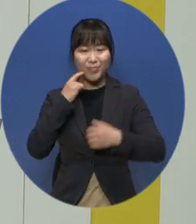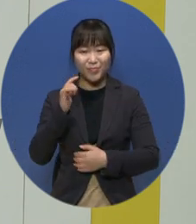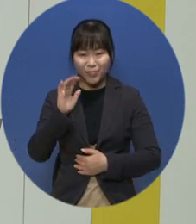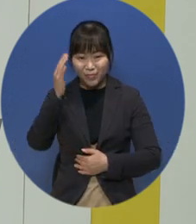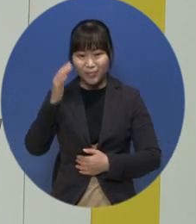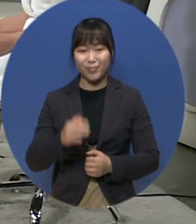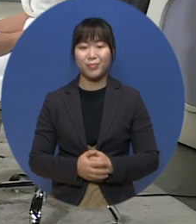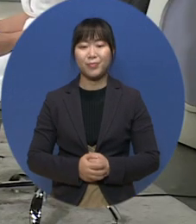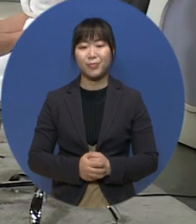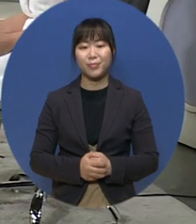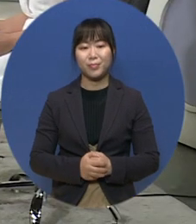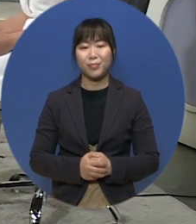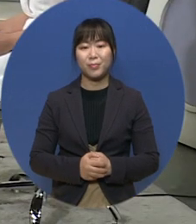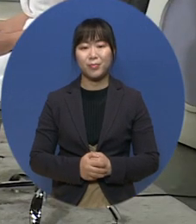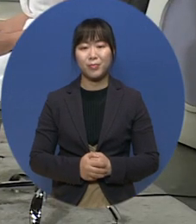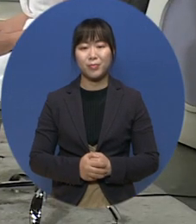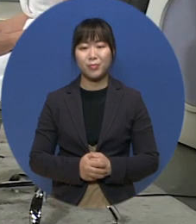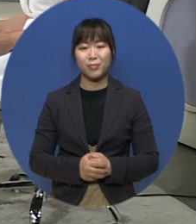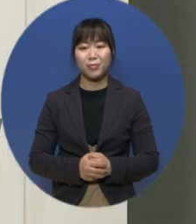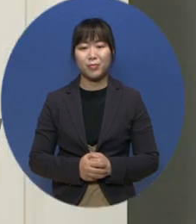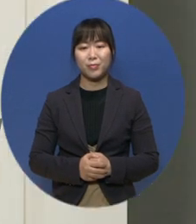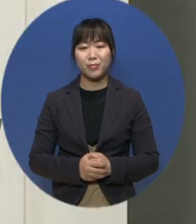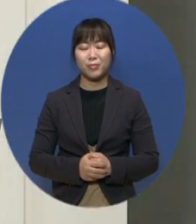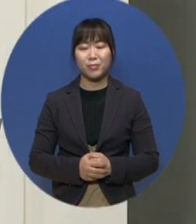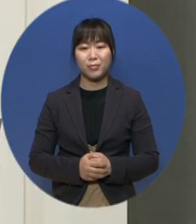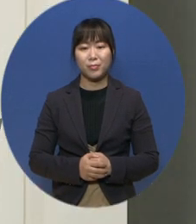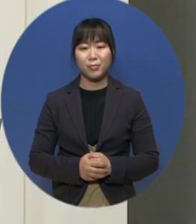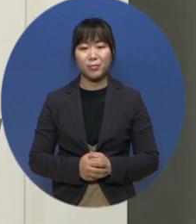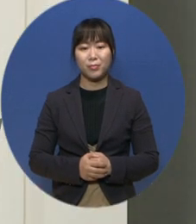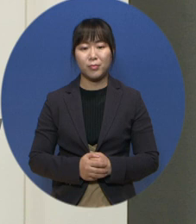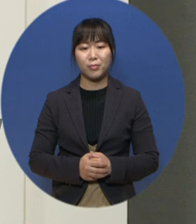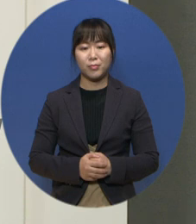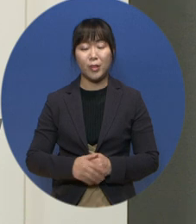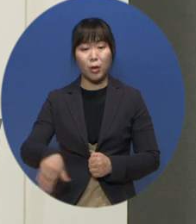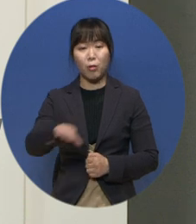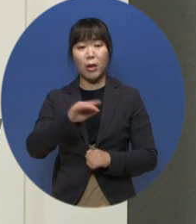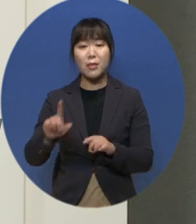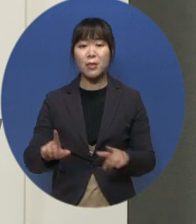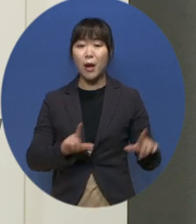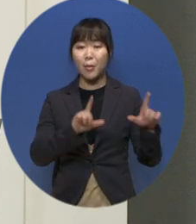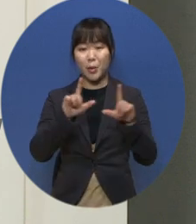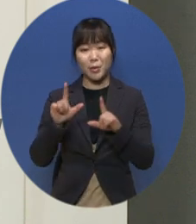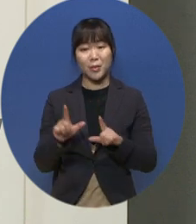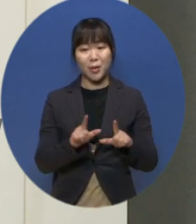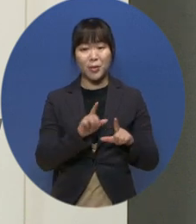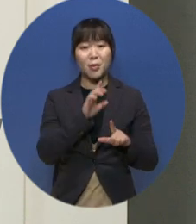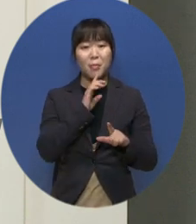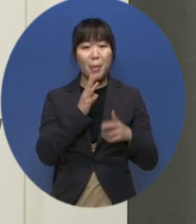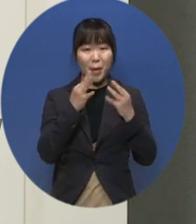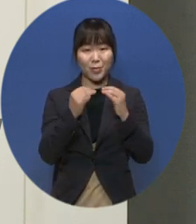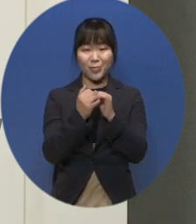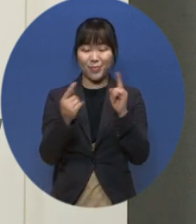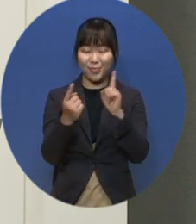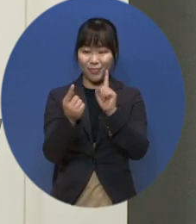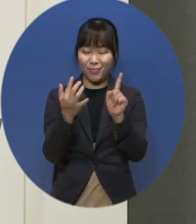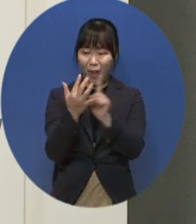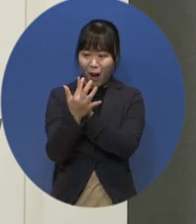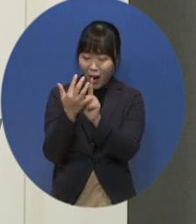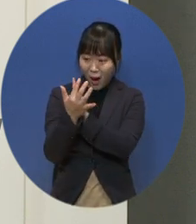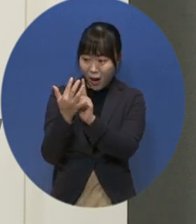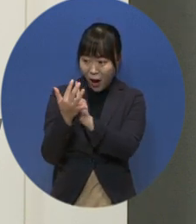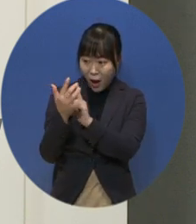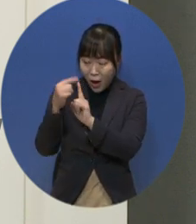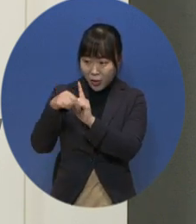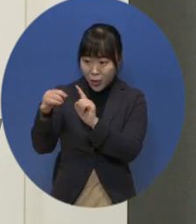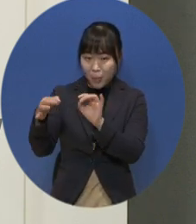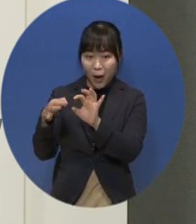영광입니다. 예. 네. 저희가 살아가면서 많은 사람들을 만나게 되고 그 만남의